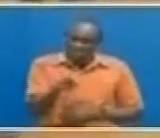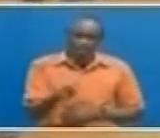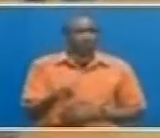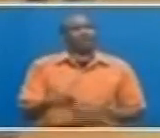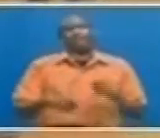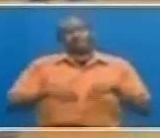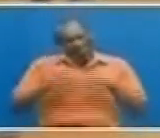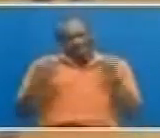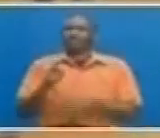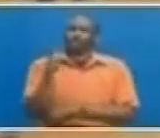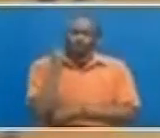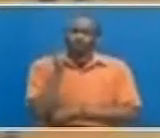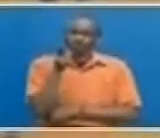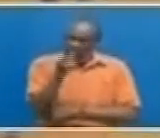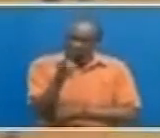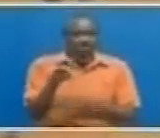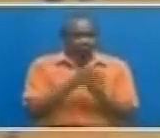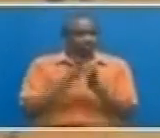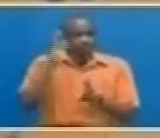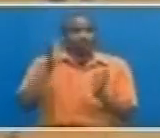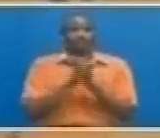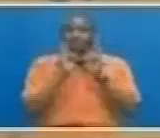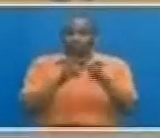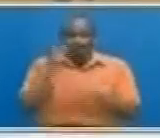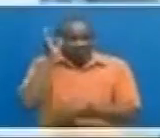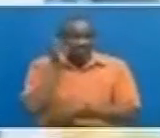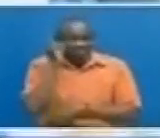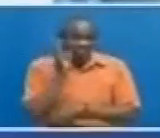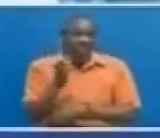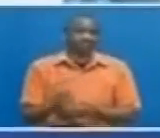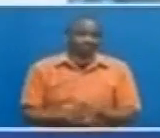kukiuka sheria. Francis Mtalaki anaarifu.